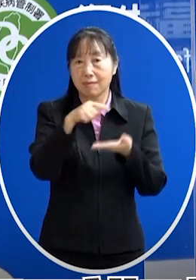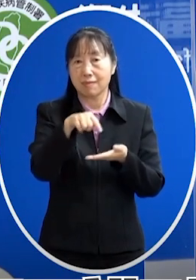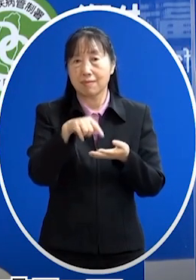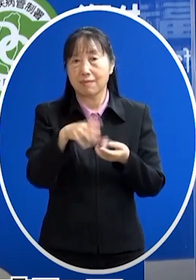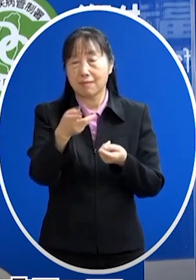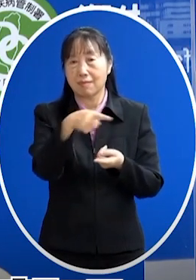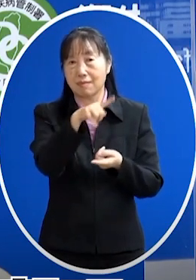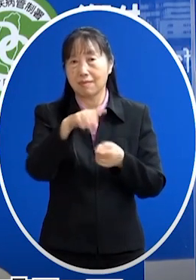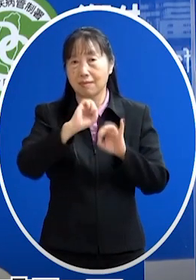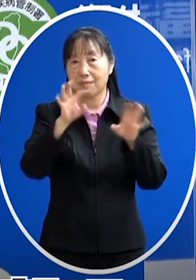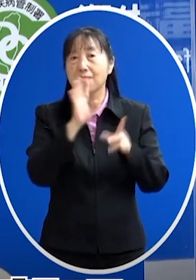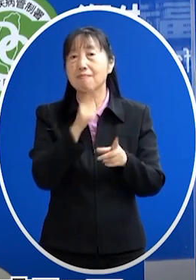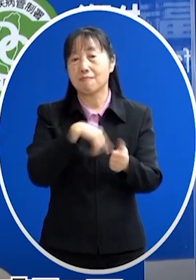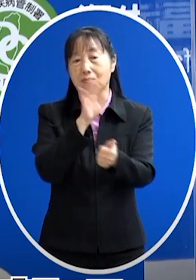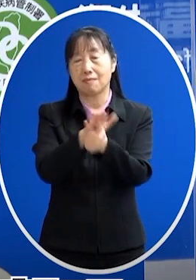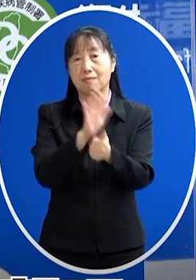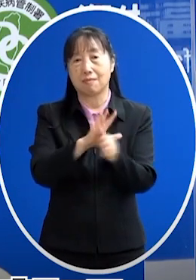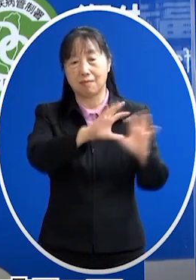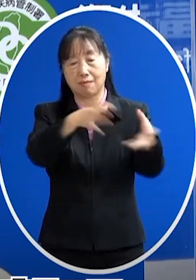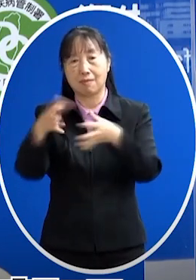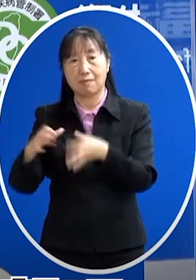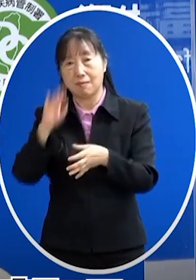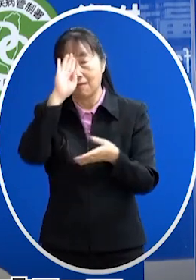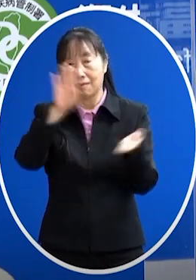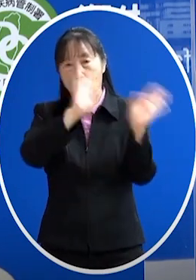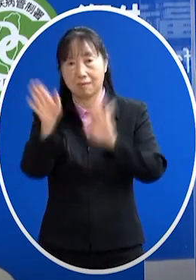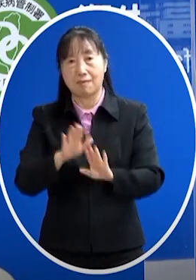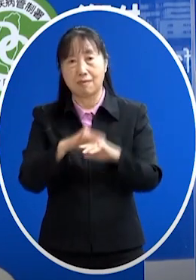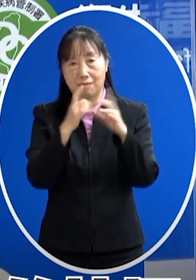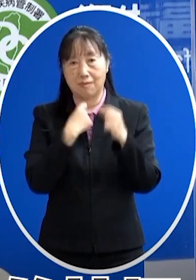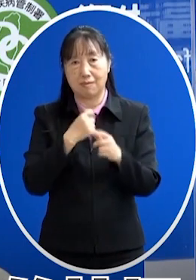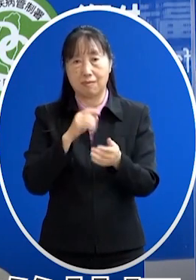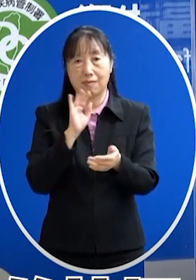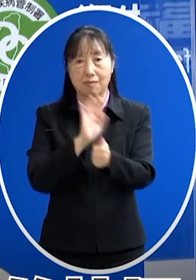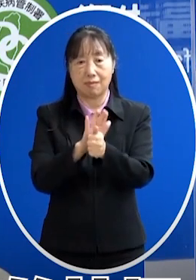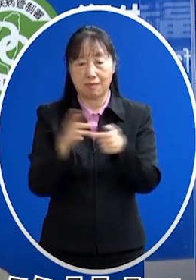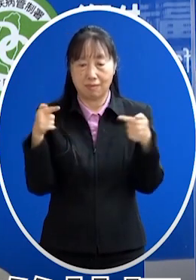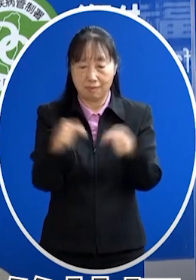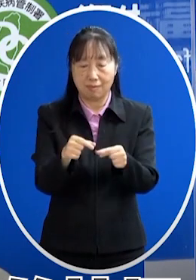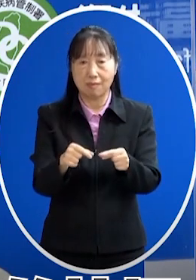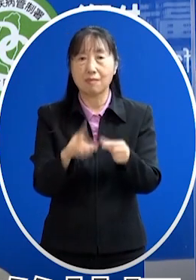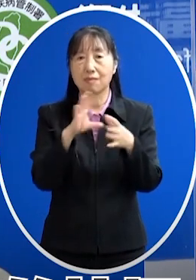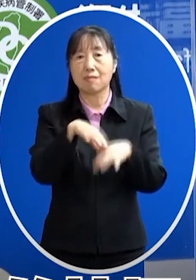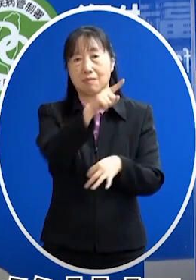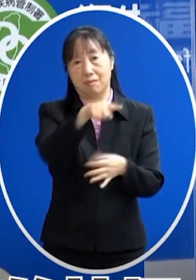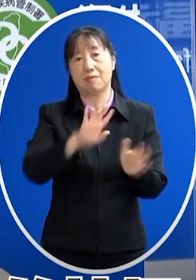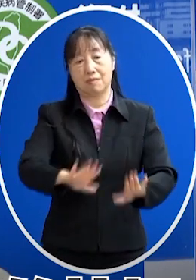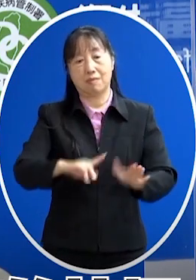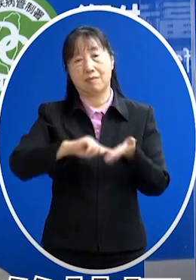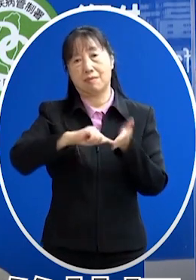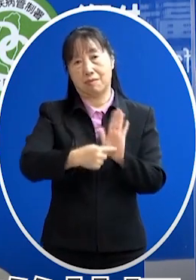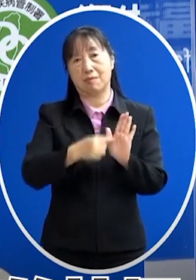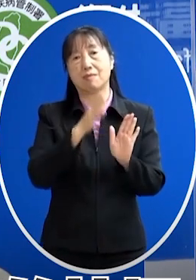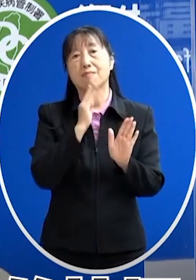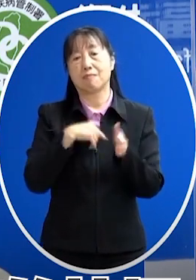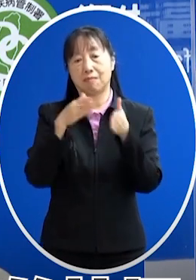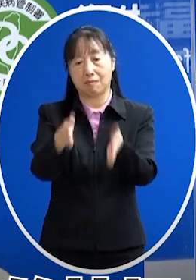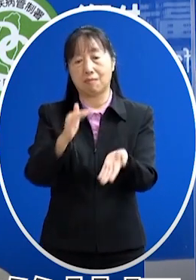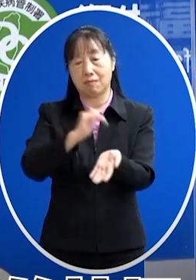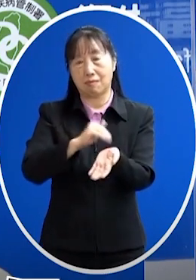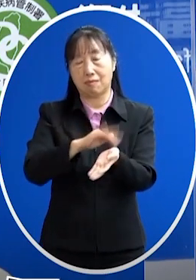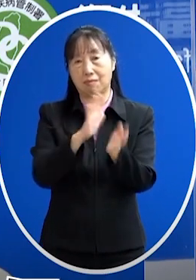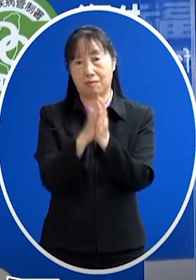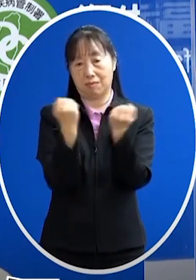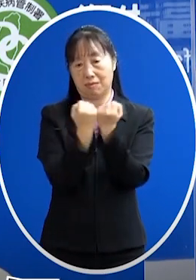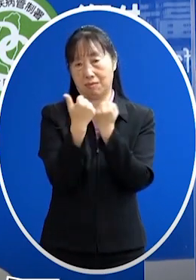有讲到要协助世界终结疫情的声明哈。那基本上也是展现了德国人道医疗的一个情